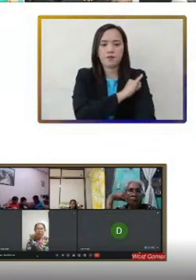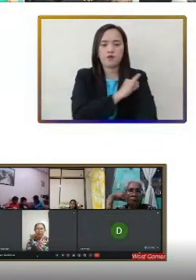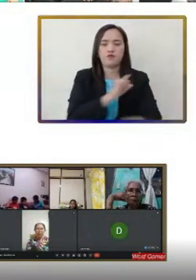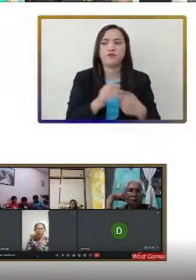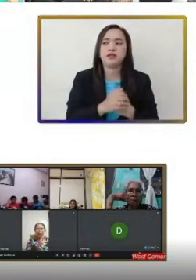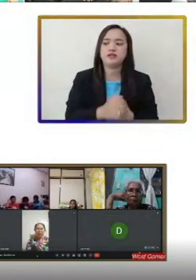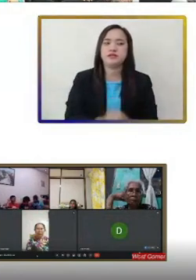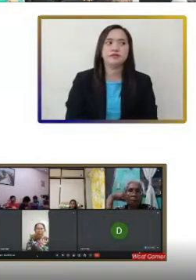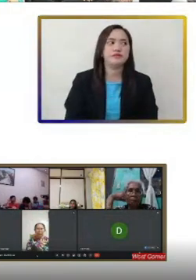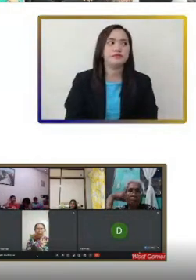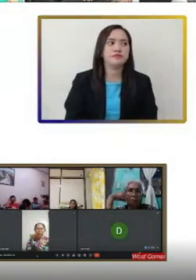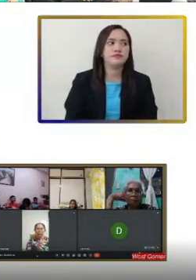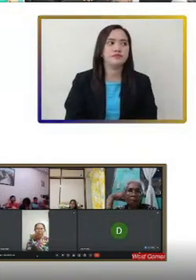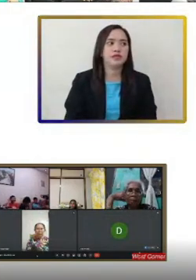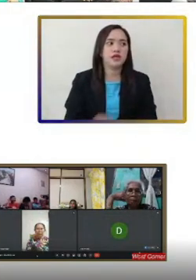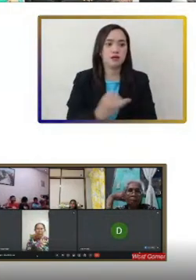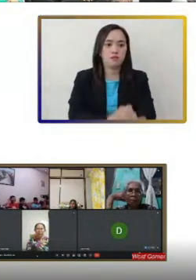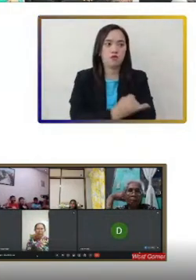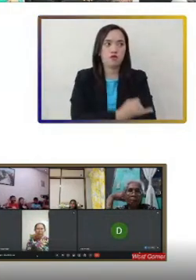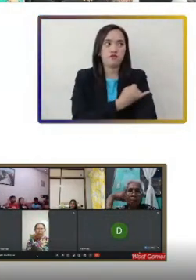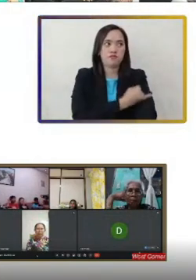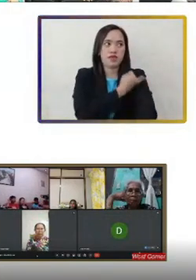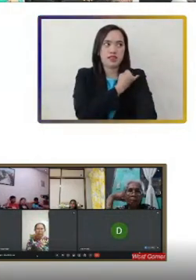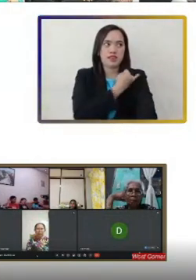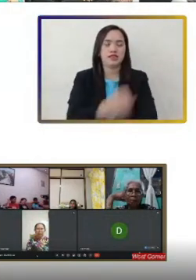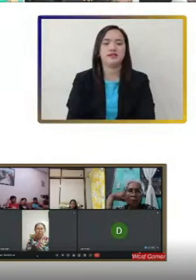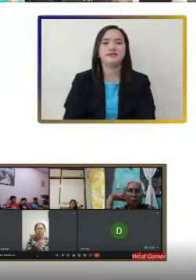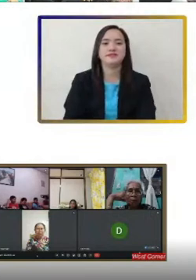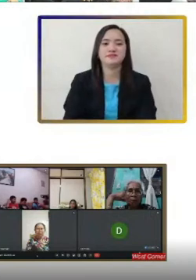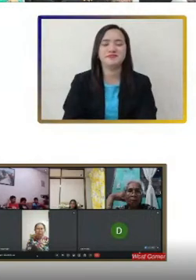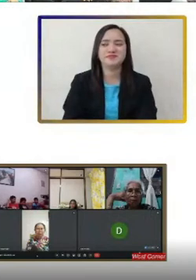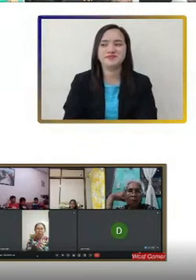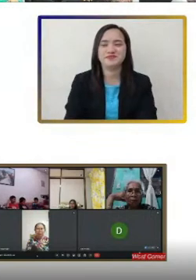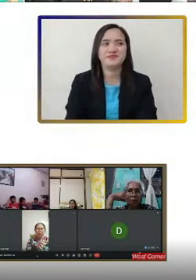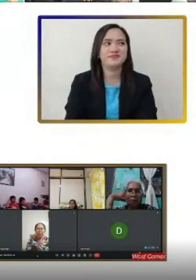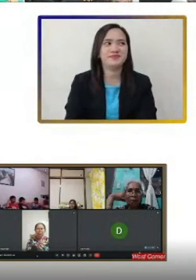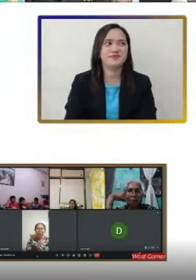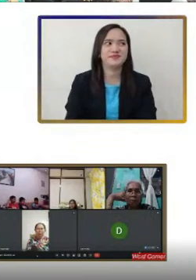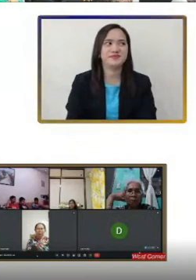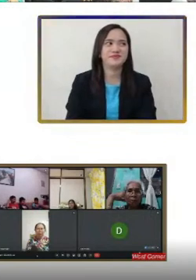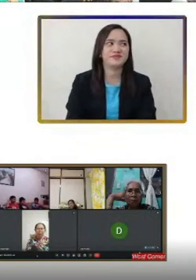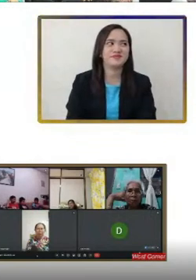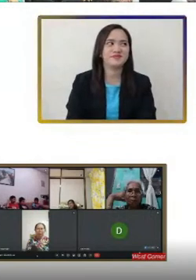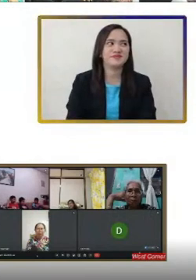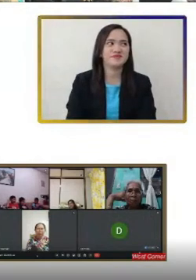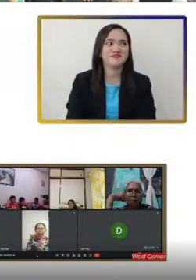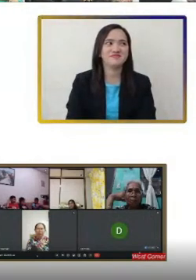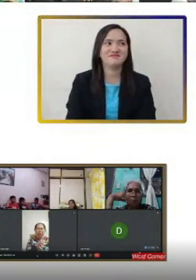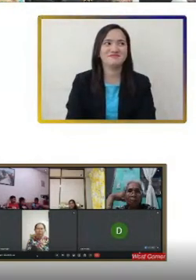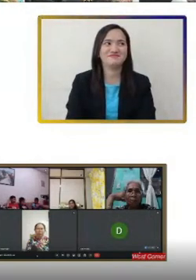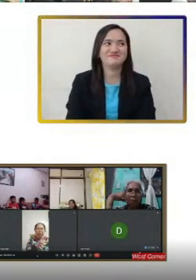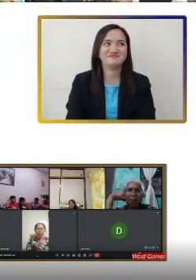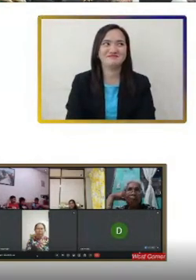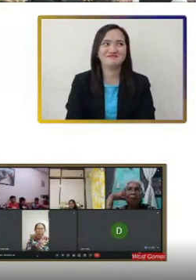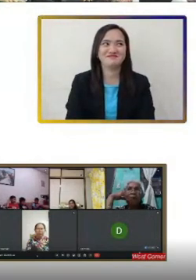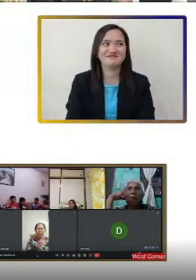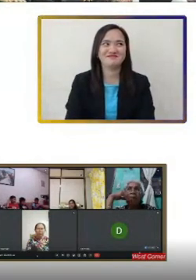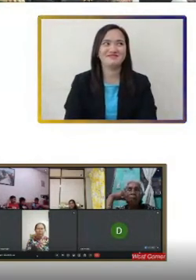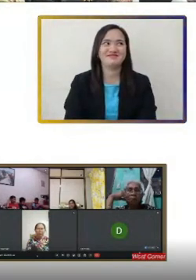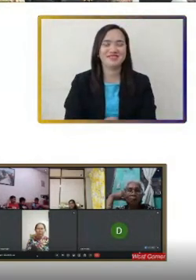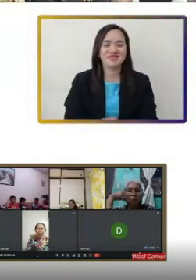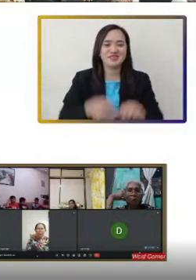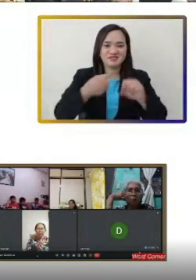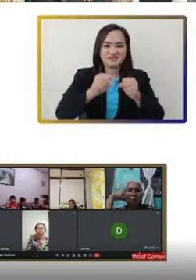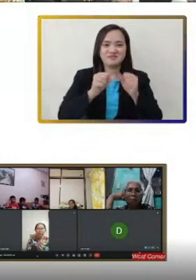mahirap, maliban lamang sa ang puso natin at attitude na nagpapahirap sa atin. See, kaya, you pray for that,